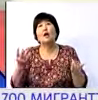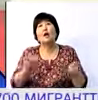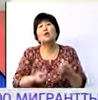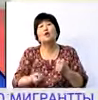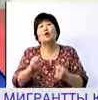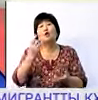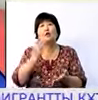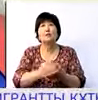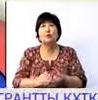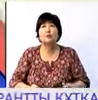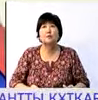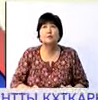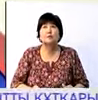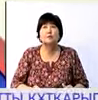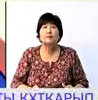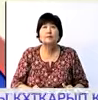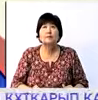тұр.